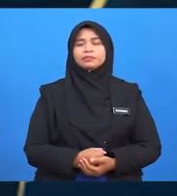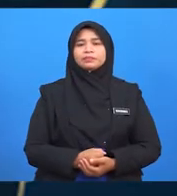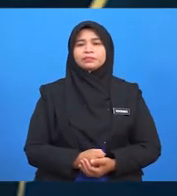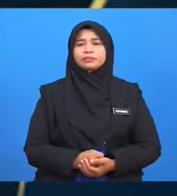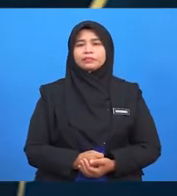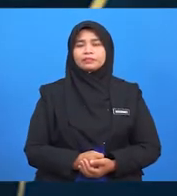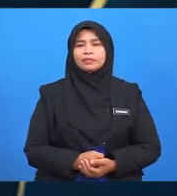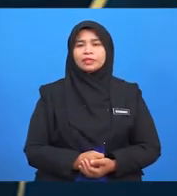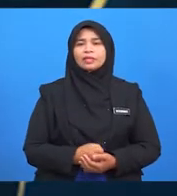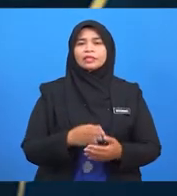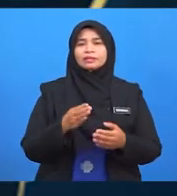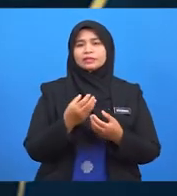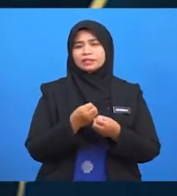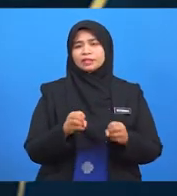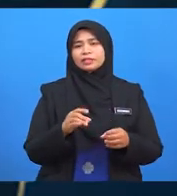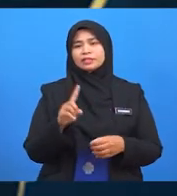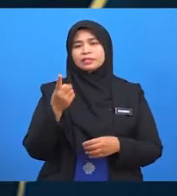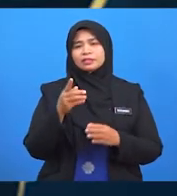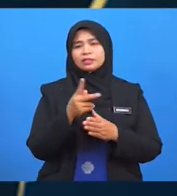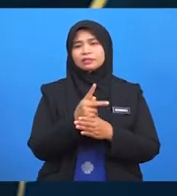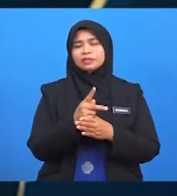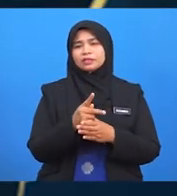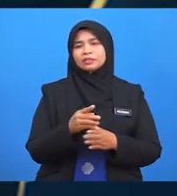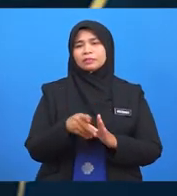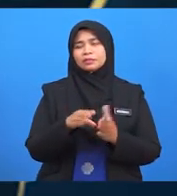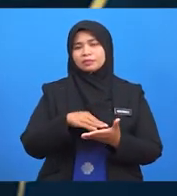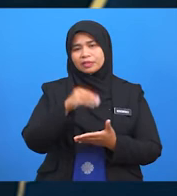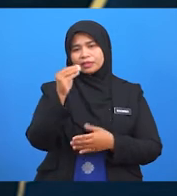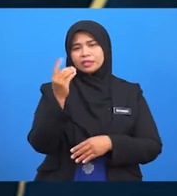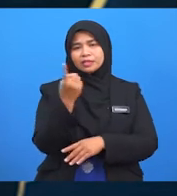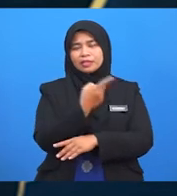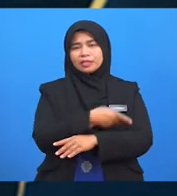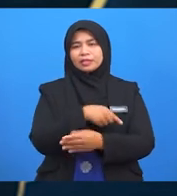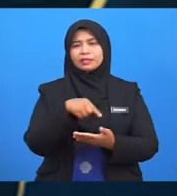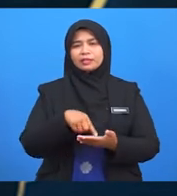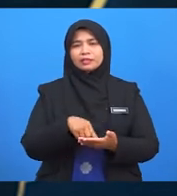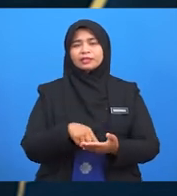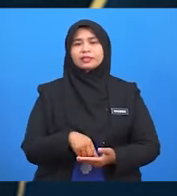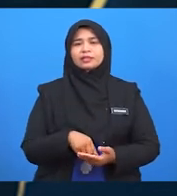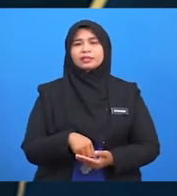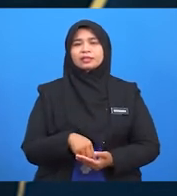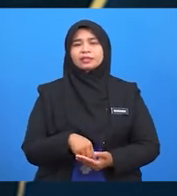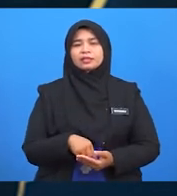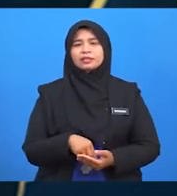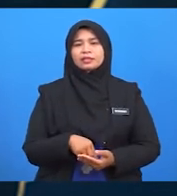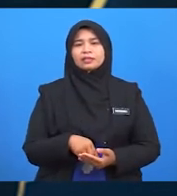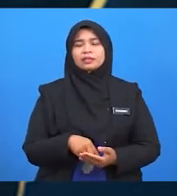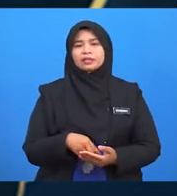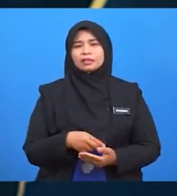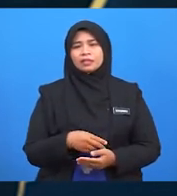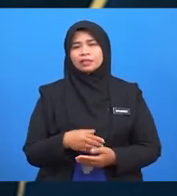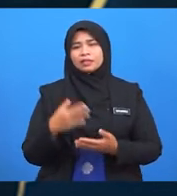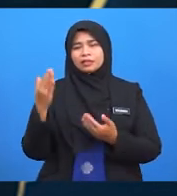Baiklah, sekian sahaja perkongsian pembelajaran kita pada hari ini.